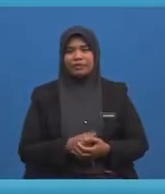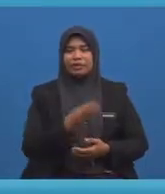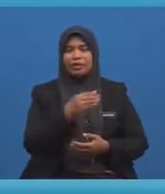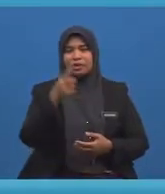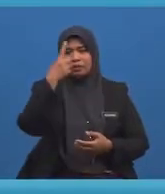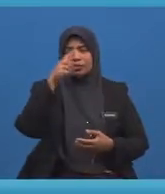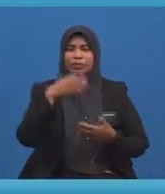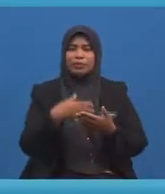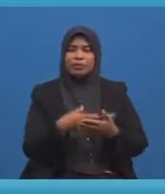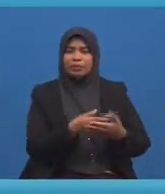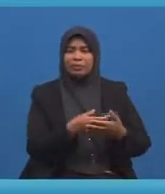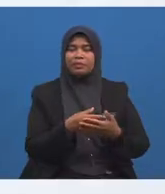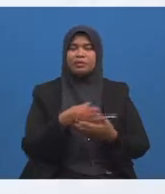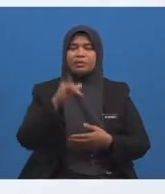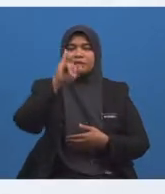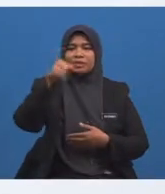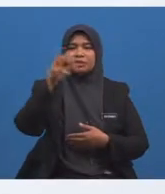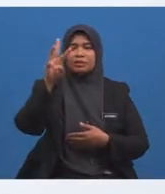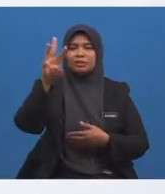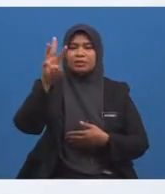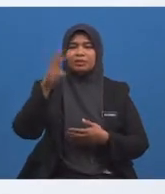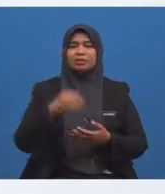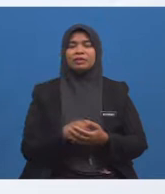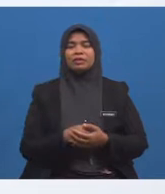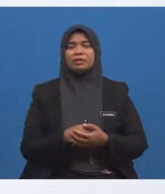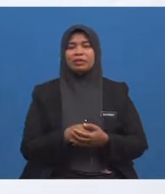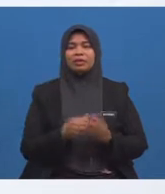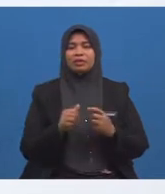Dan untuk baby J.W, dia